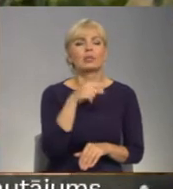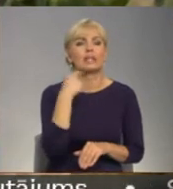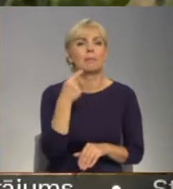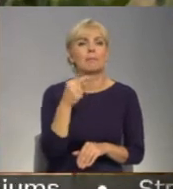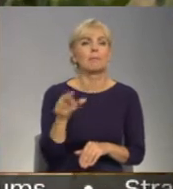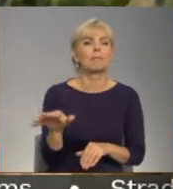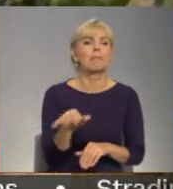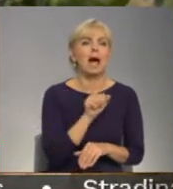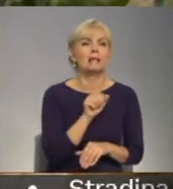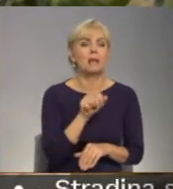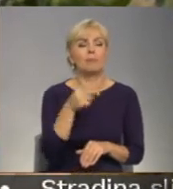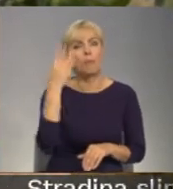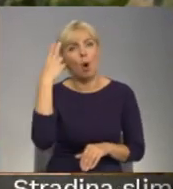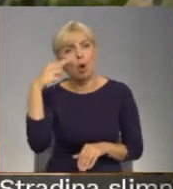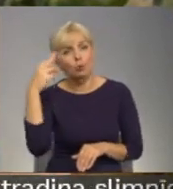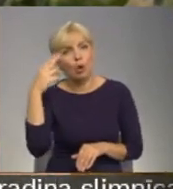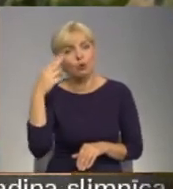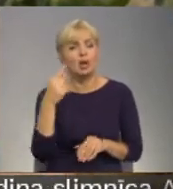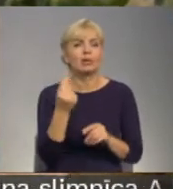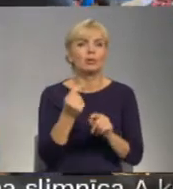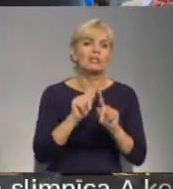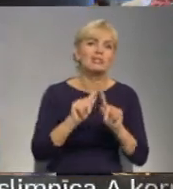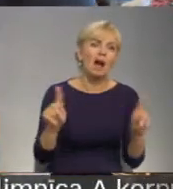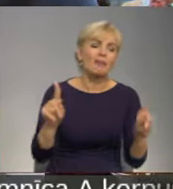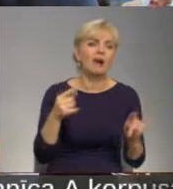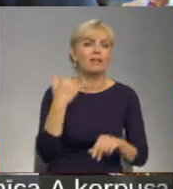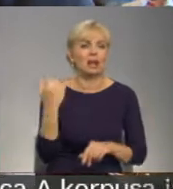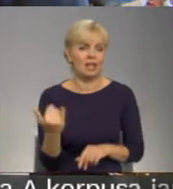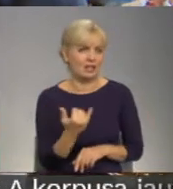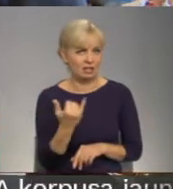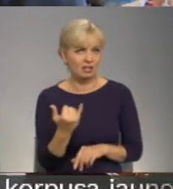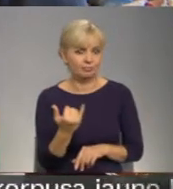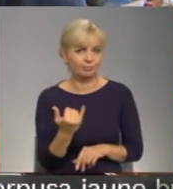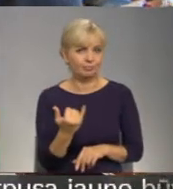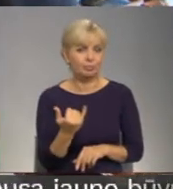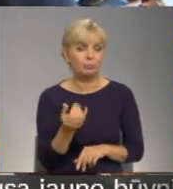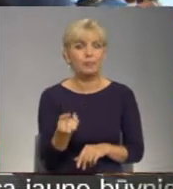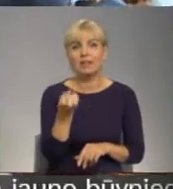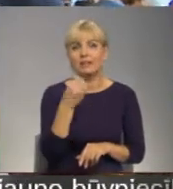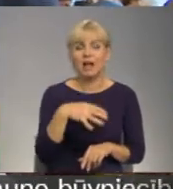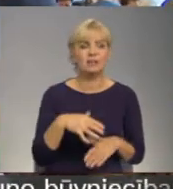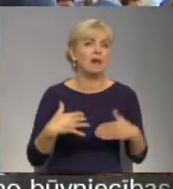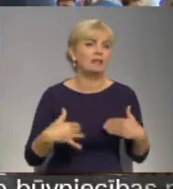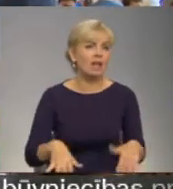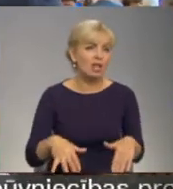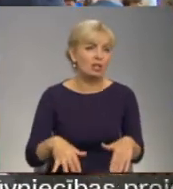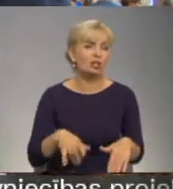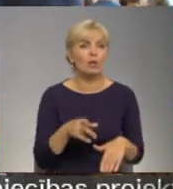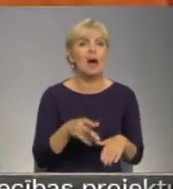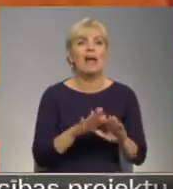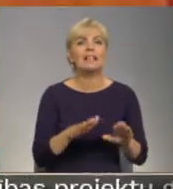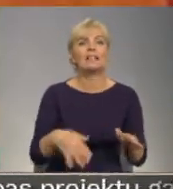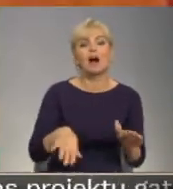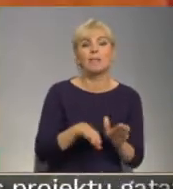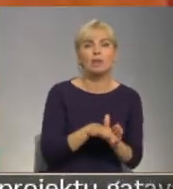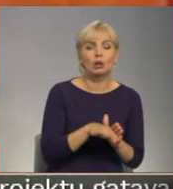paņemt nu, kaut ko modernu, kaut ko savādāku, kaut ko interesantu. Dārzniecība neslinko, izstādē piedalās ar